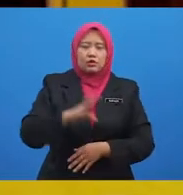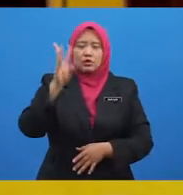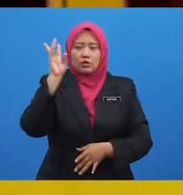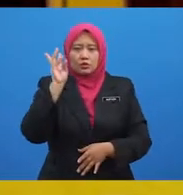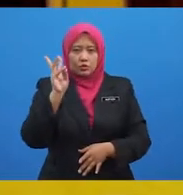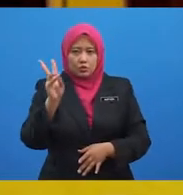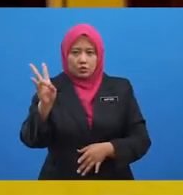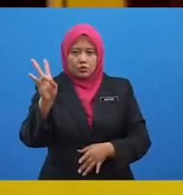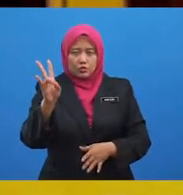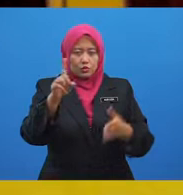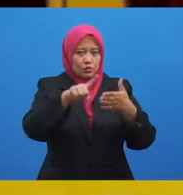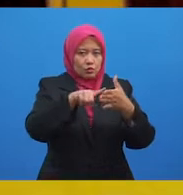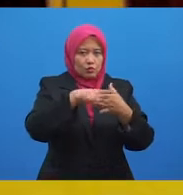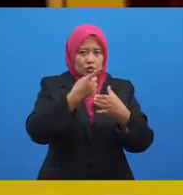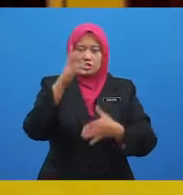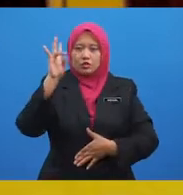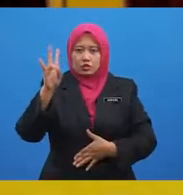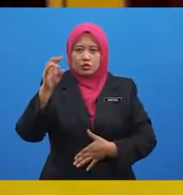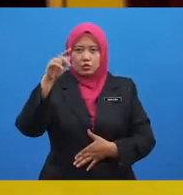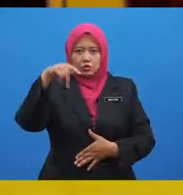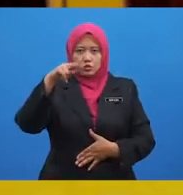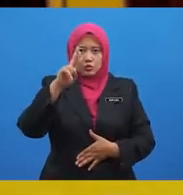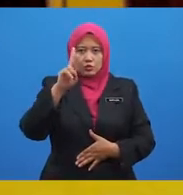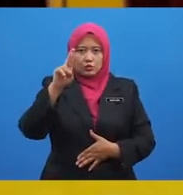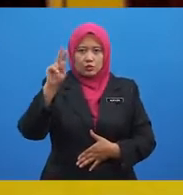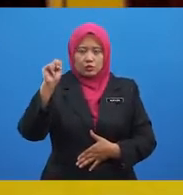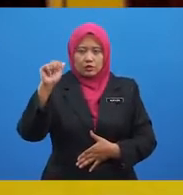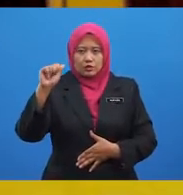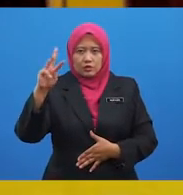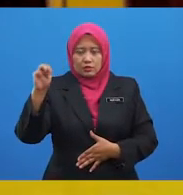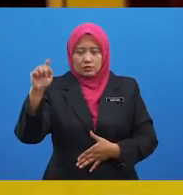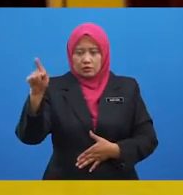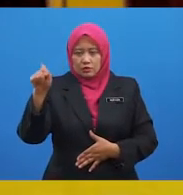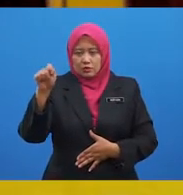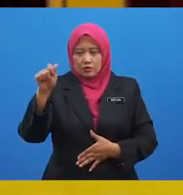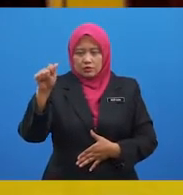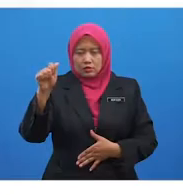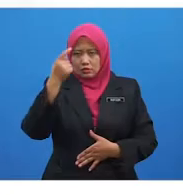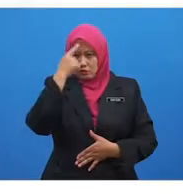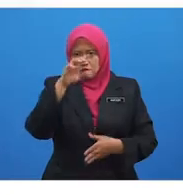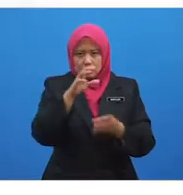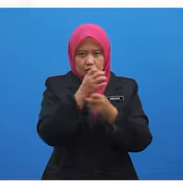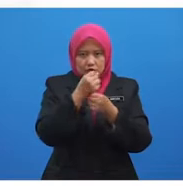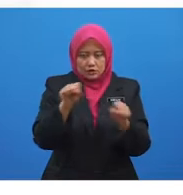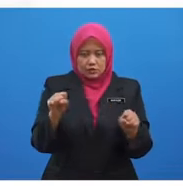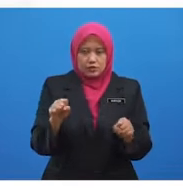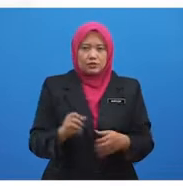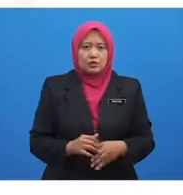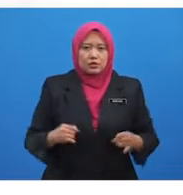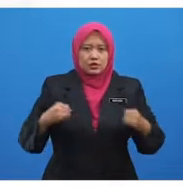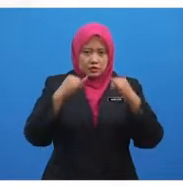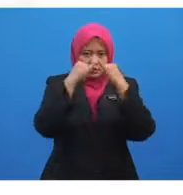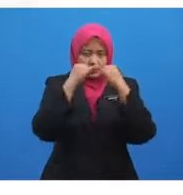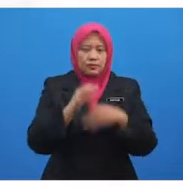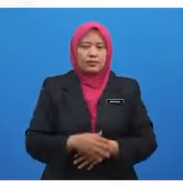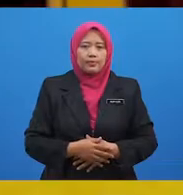7 bulan 7 purnama untuk menyiapkan istana tersebut. Nilai yang terakhir ialah nilai kerajinan.